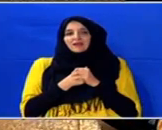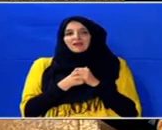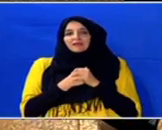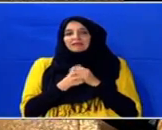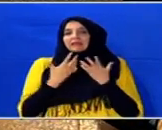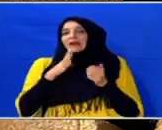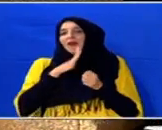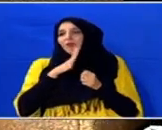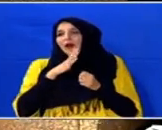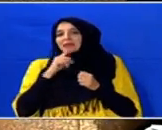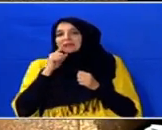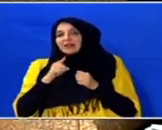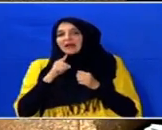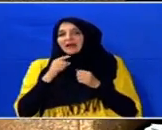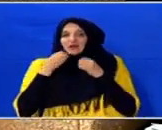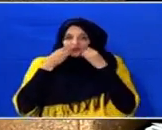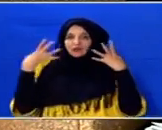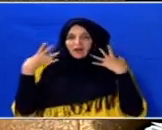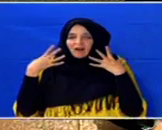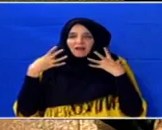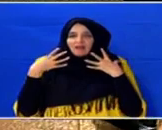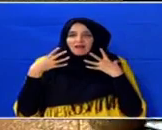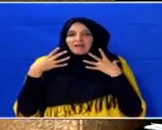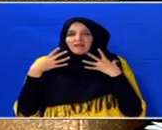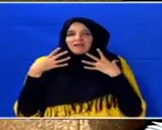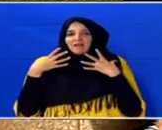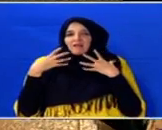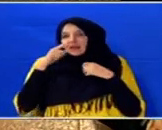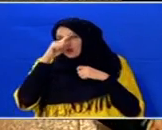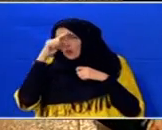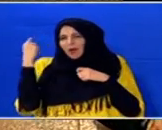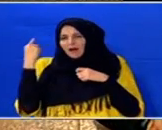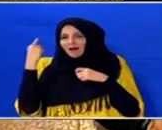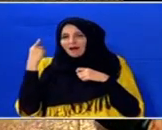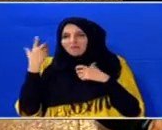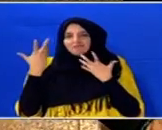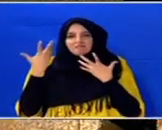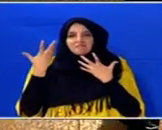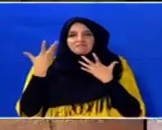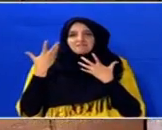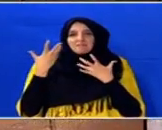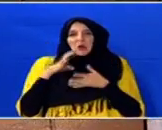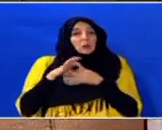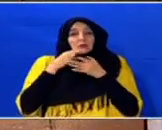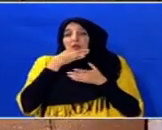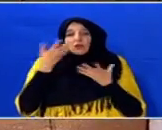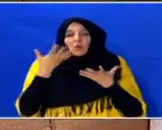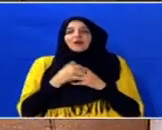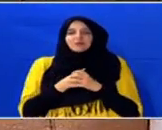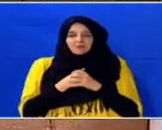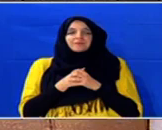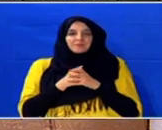هذه الحيوانات الأليفة لتكون يعني بالسواد. نعم الأخت